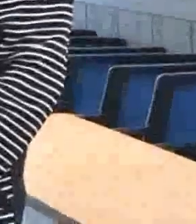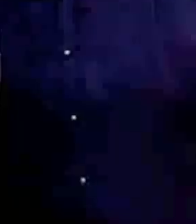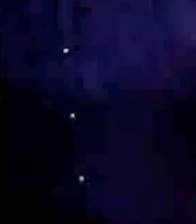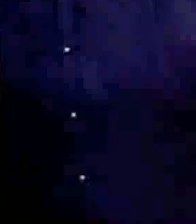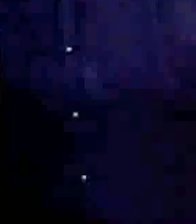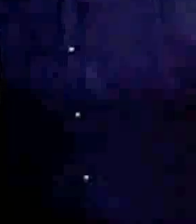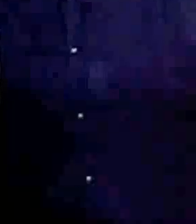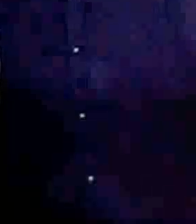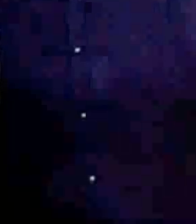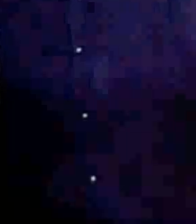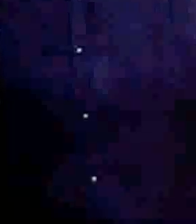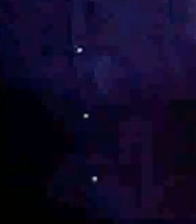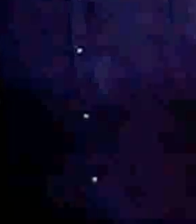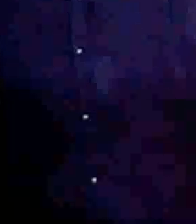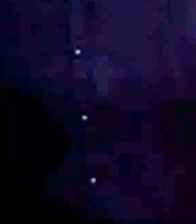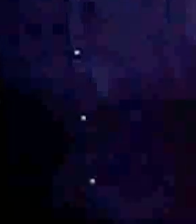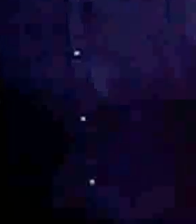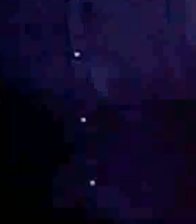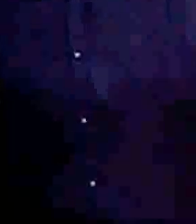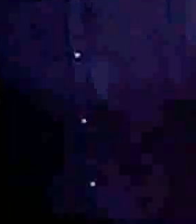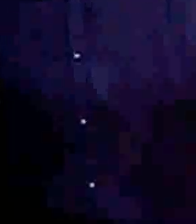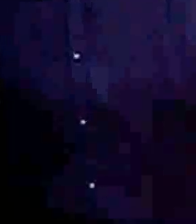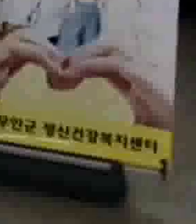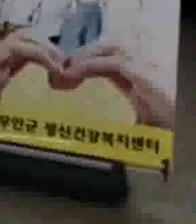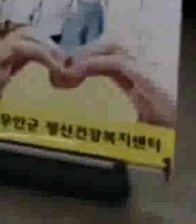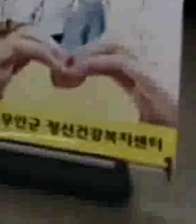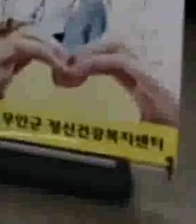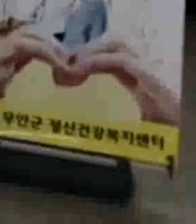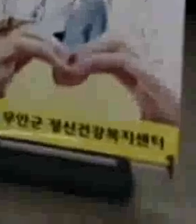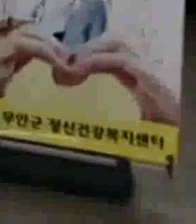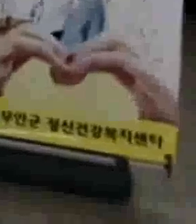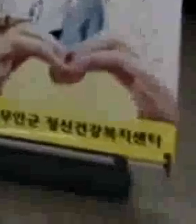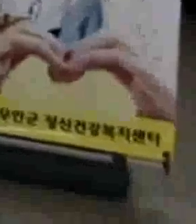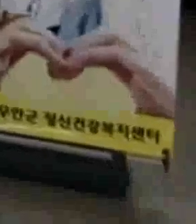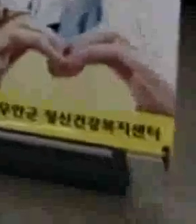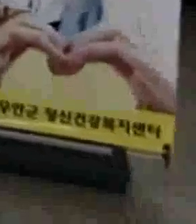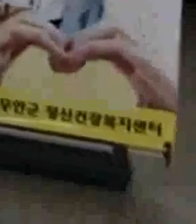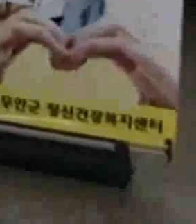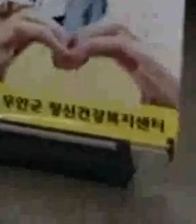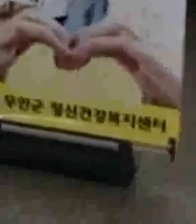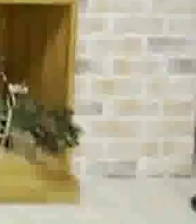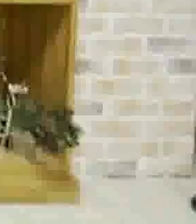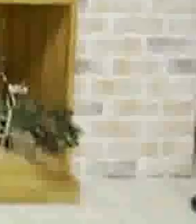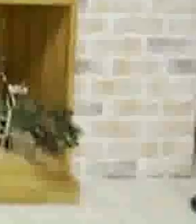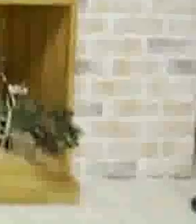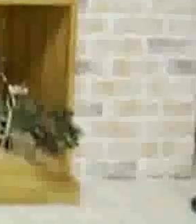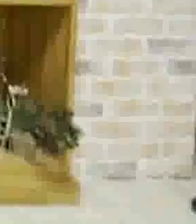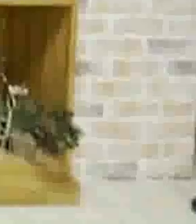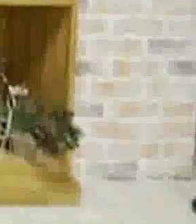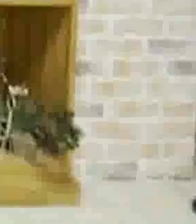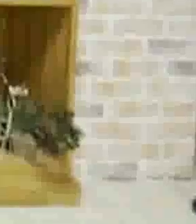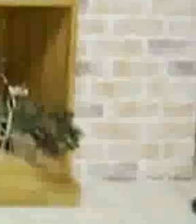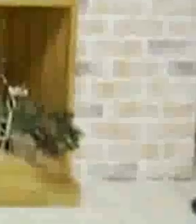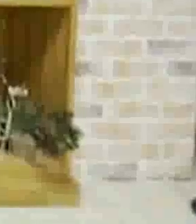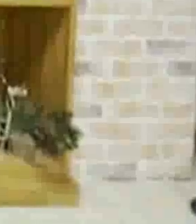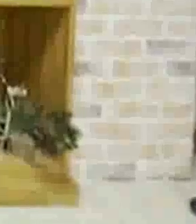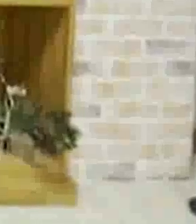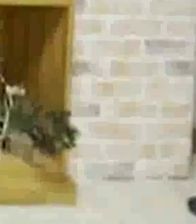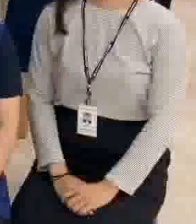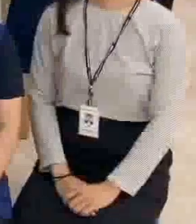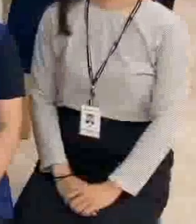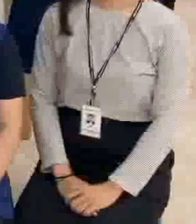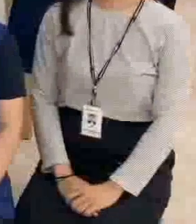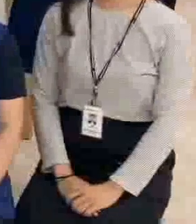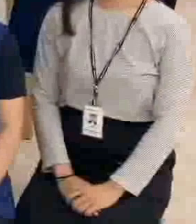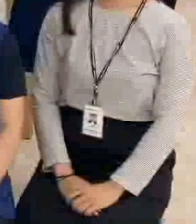스타일방센터입니다. 안녕하세요. 도봉구 정신건강복지센터입니다. 보안군 정신건강복지센터입니다. 경상남도 광역